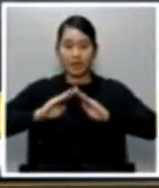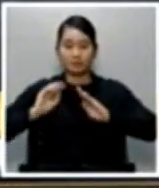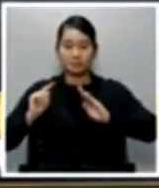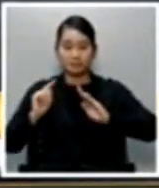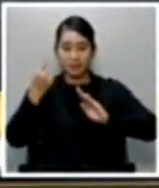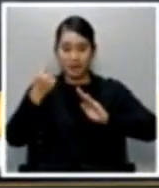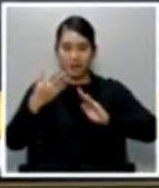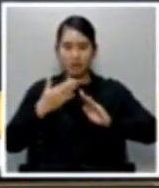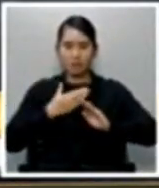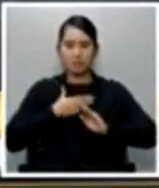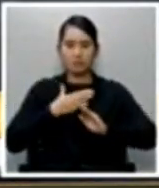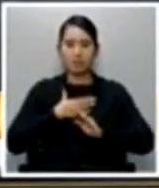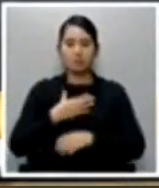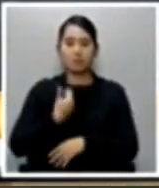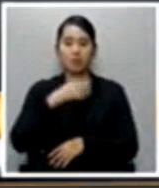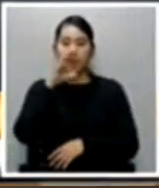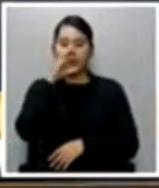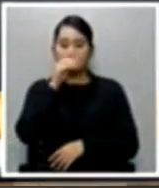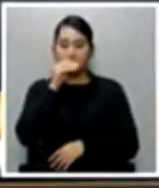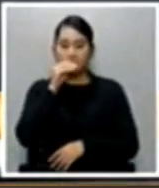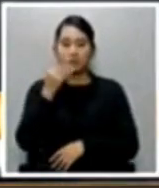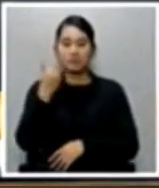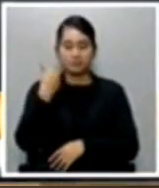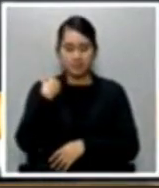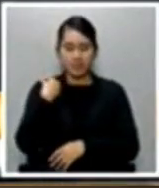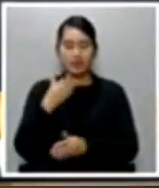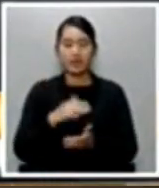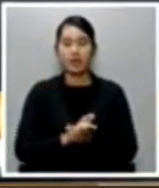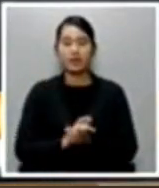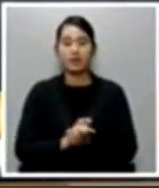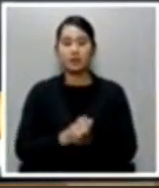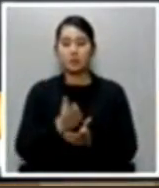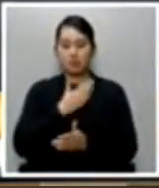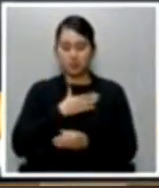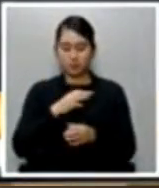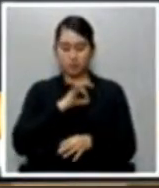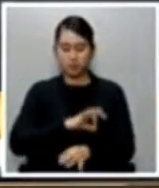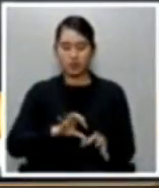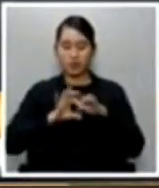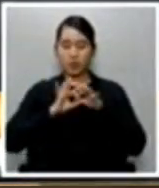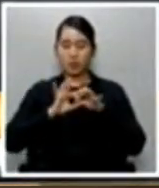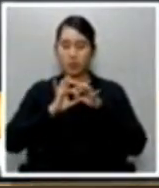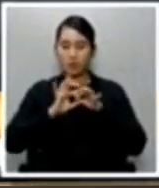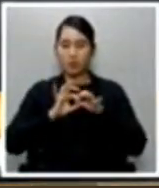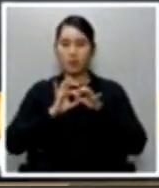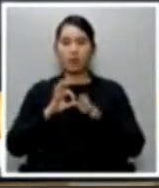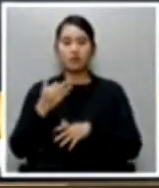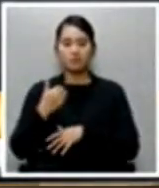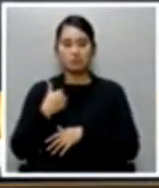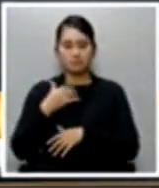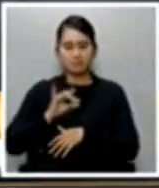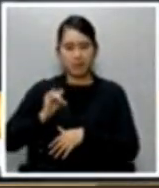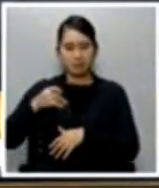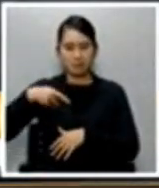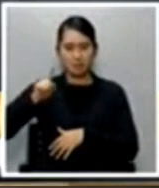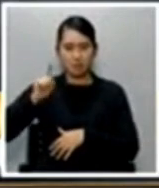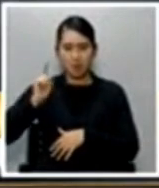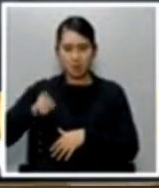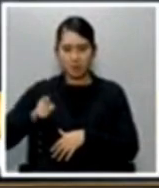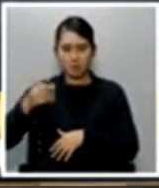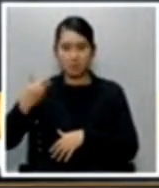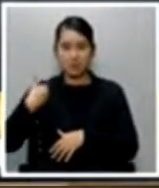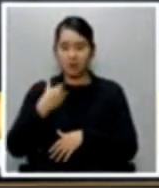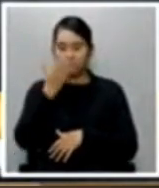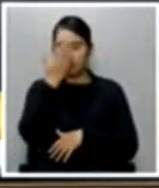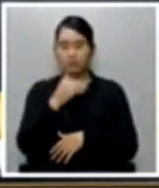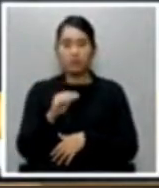มเองเป็นคนหนึ่งที่ได้พูดในสภามหาลัยแห่งหนึ่งว่าผมก็เป็นห่วงแล้วก็ ไม่ค่อยแน่ใจว่ามันจะเกิดประโยชน์จริงเพ